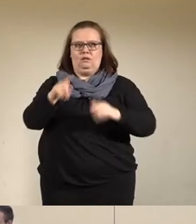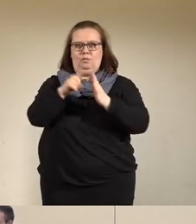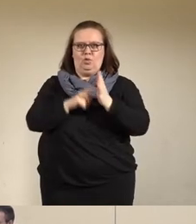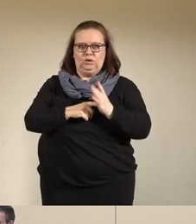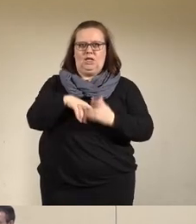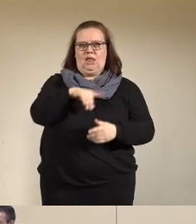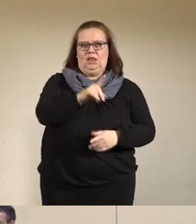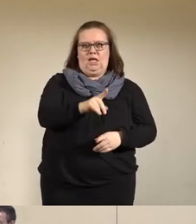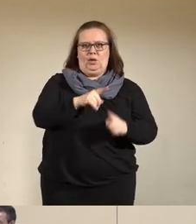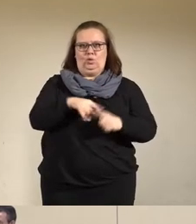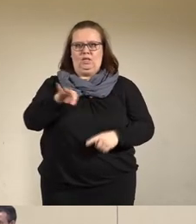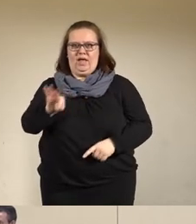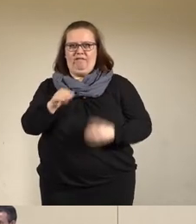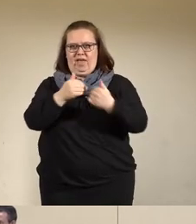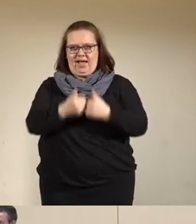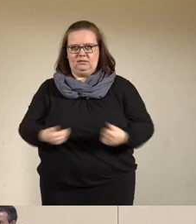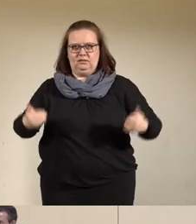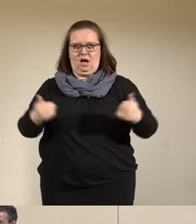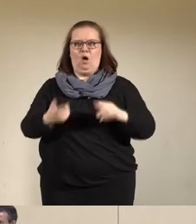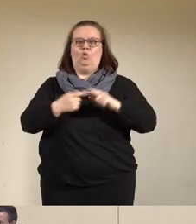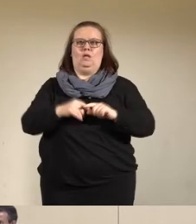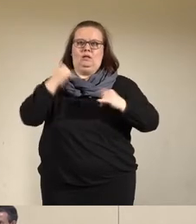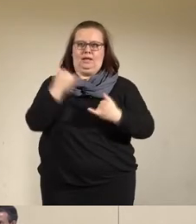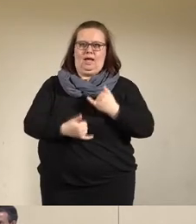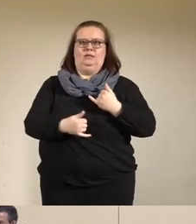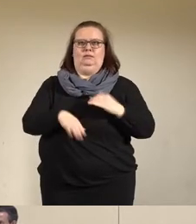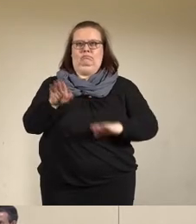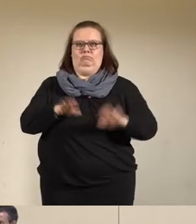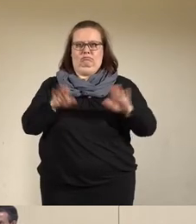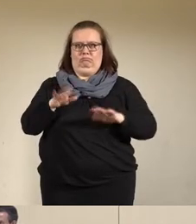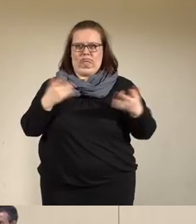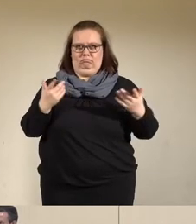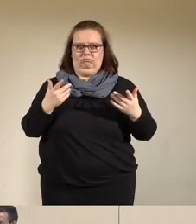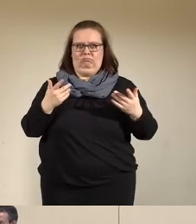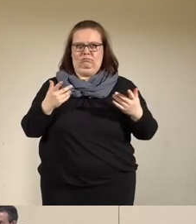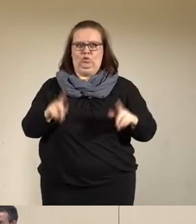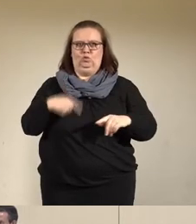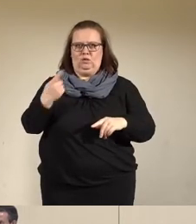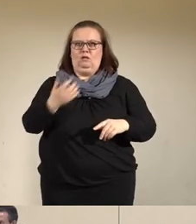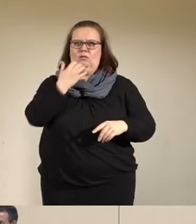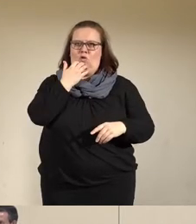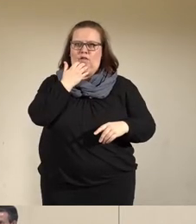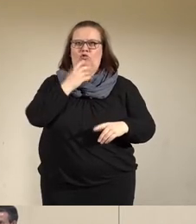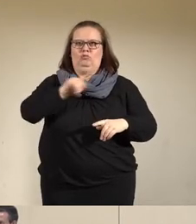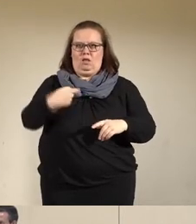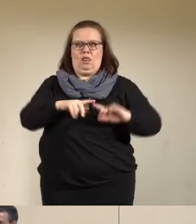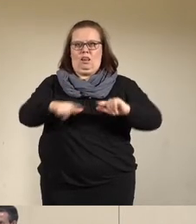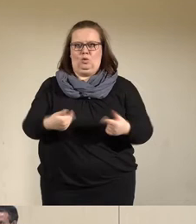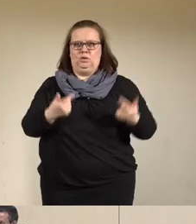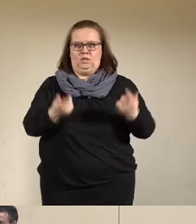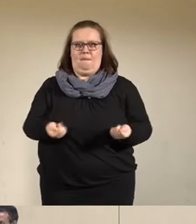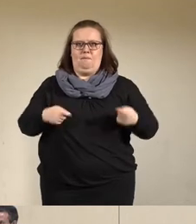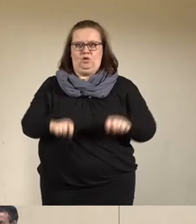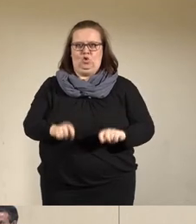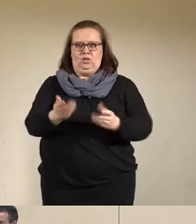D und F separat, und dann würde ich den kompletten Rest machen, und dann haben wir insgesamt einen